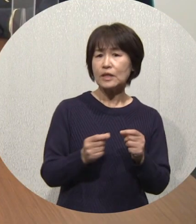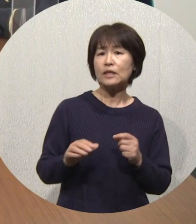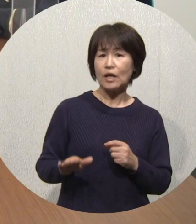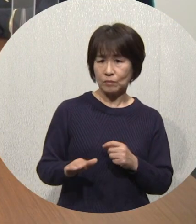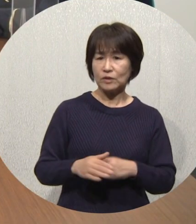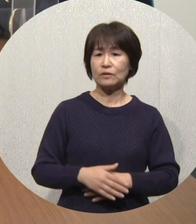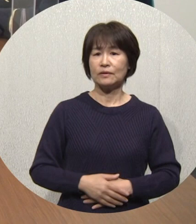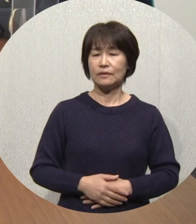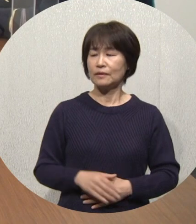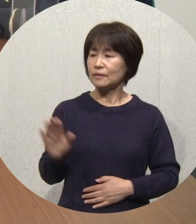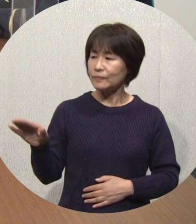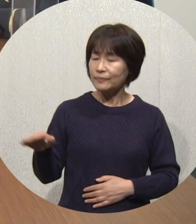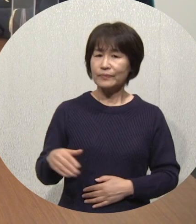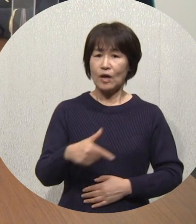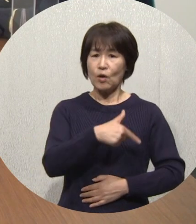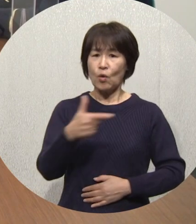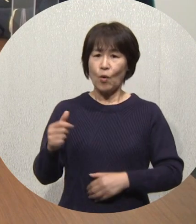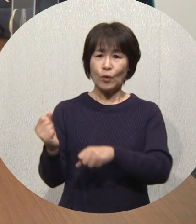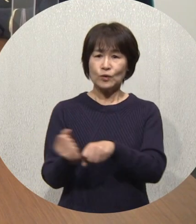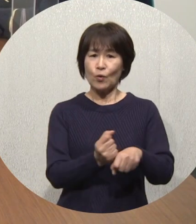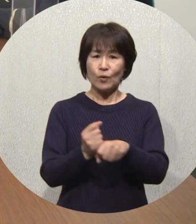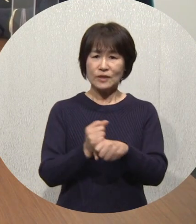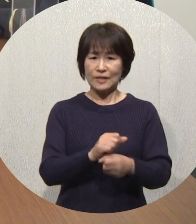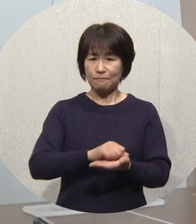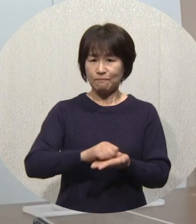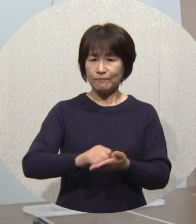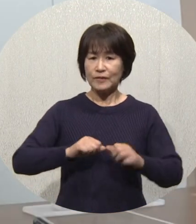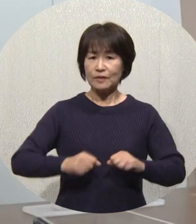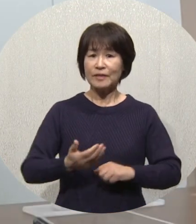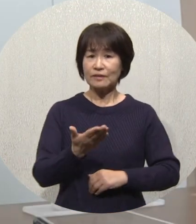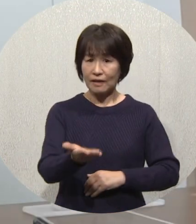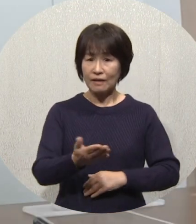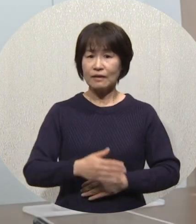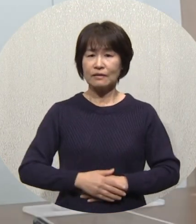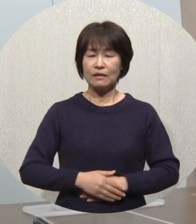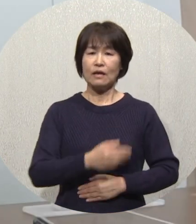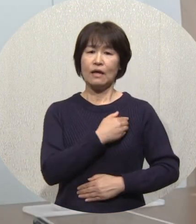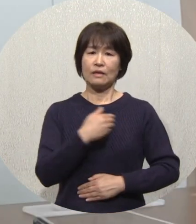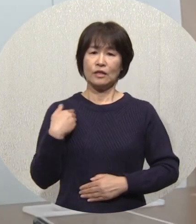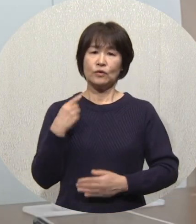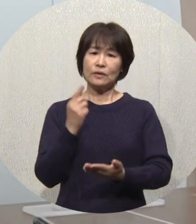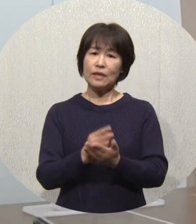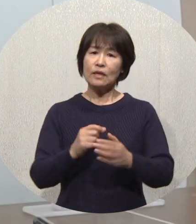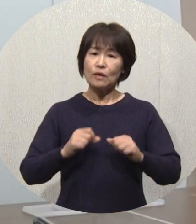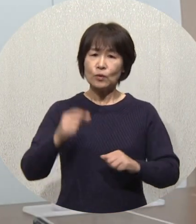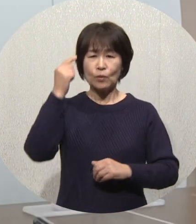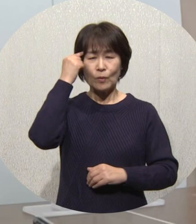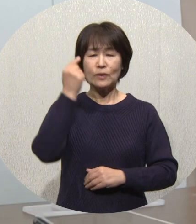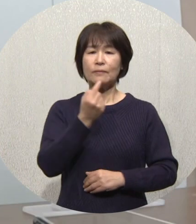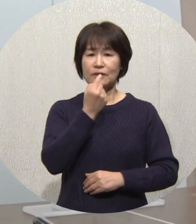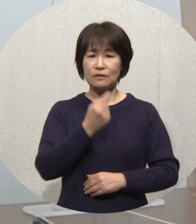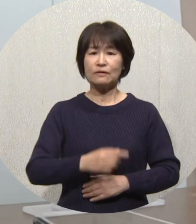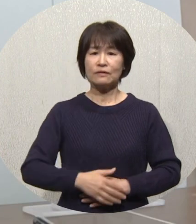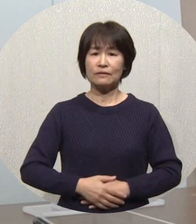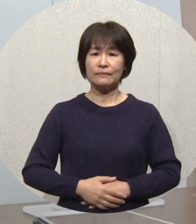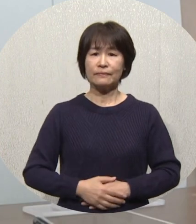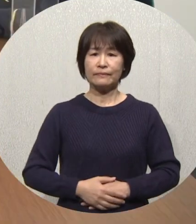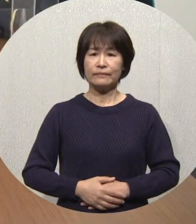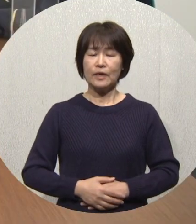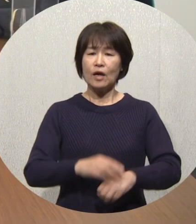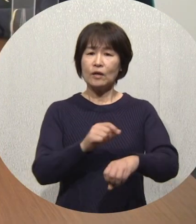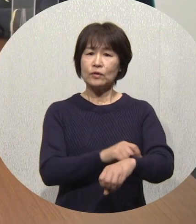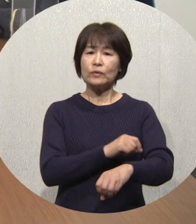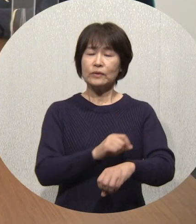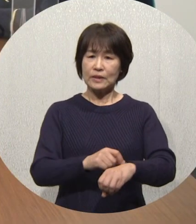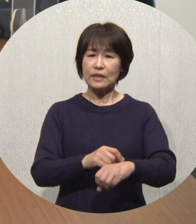。ところで信藤さん、大掃除はされていますか？ できるだけしようと思っていますよ。 はい、特に